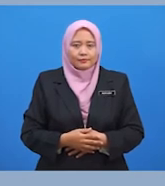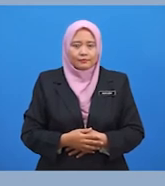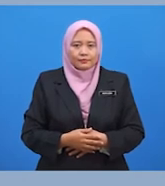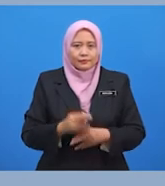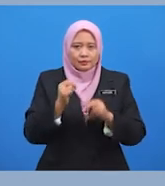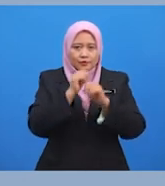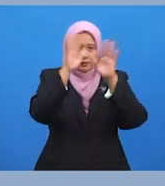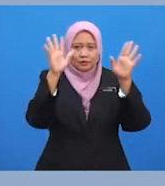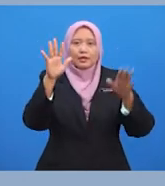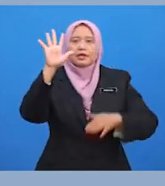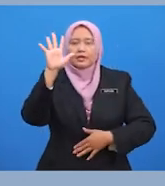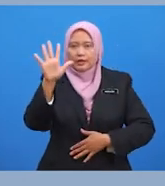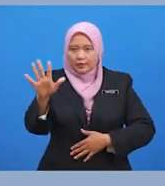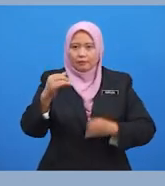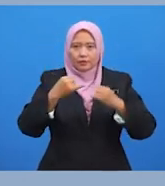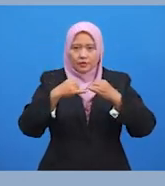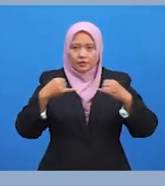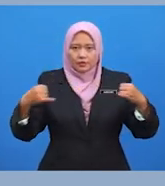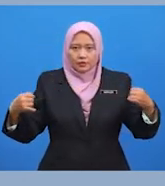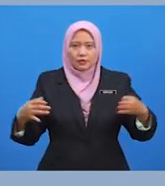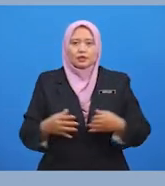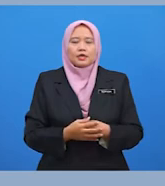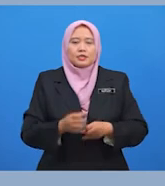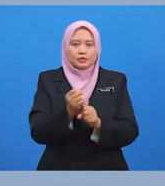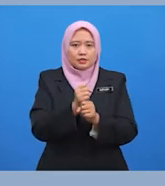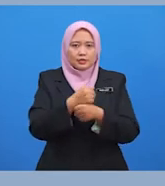Nyatakan 5 jenis saiz button bash.